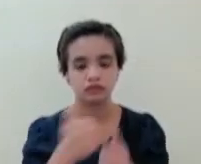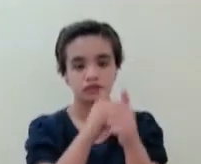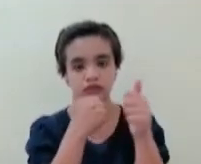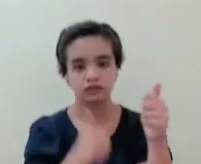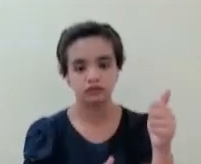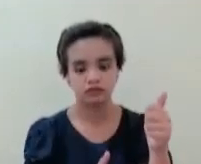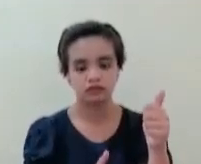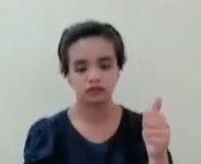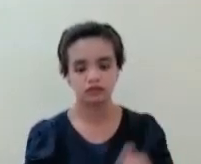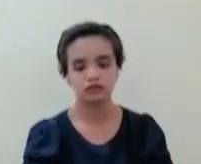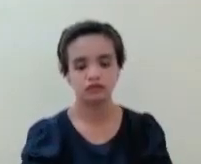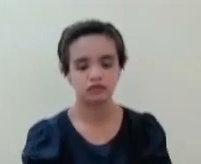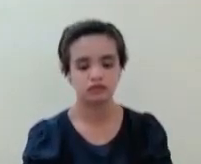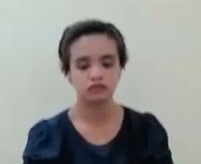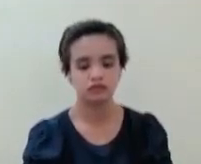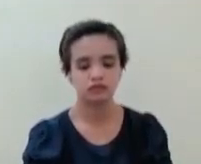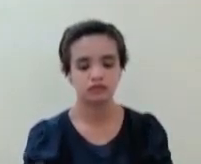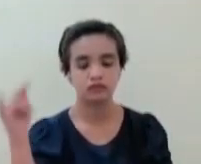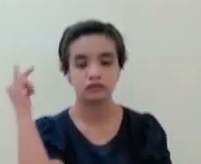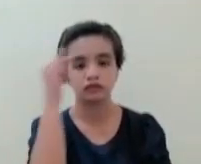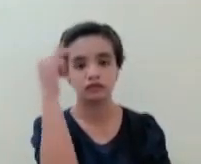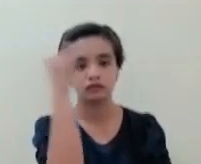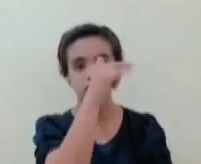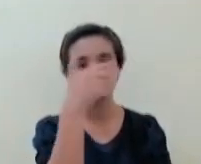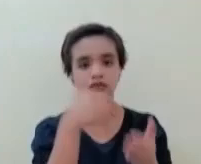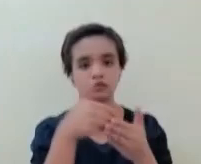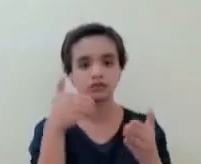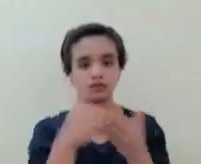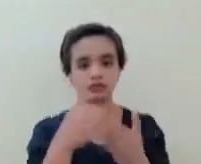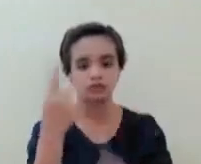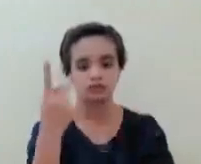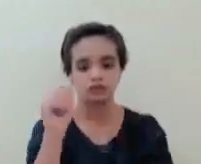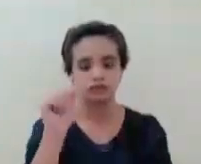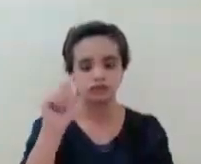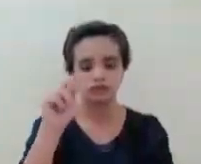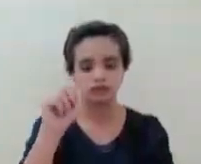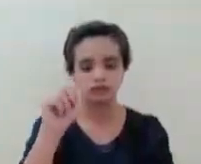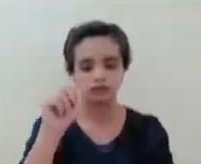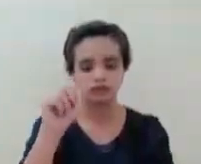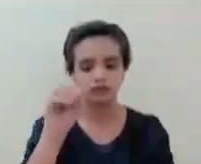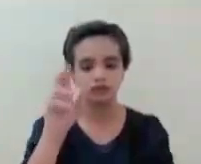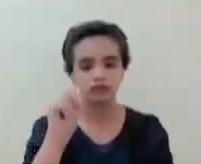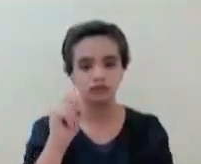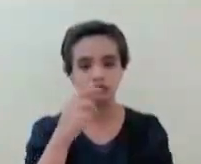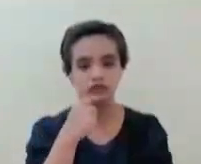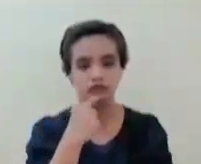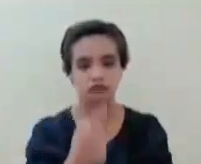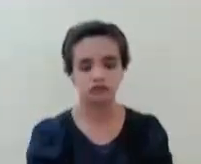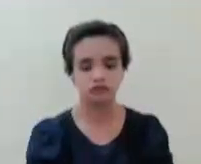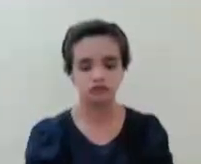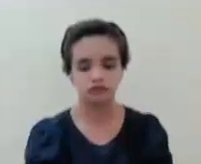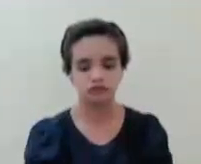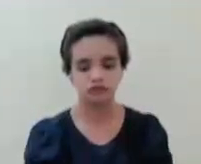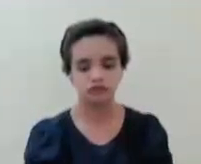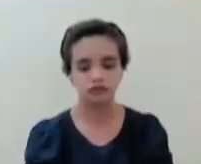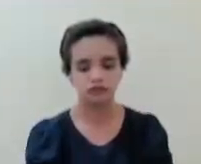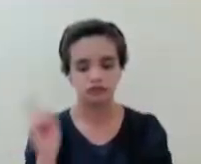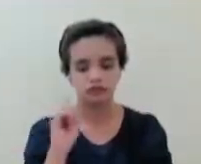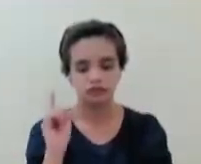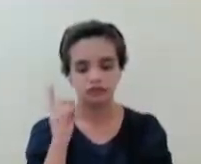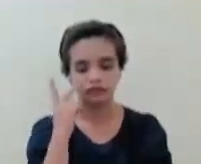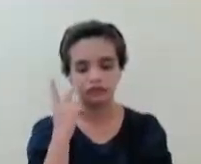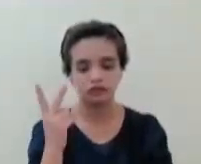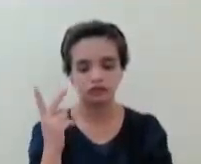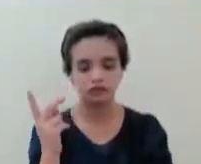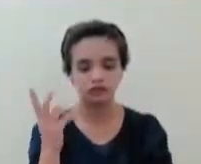operators ang paglipad malapit sa Bulkang Canlaon. Ayon kay CAAP spokesperson Erica Polonio, ang NOTAM ay nilabas upang